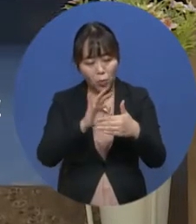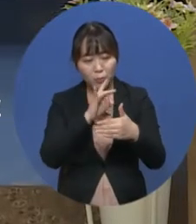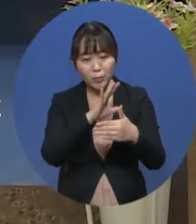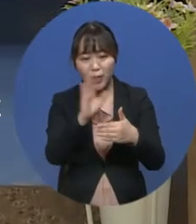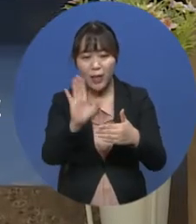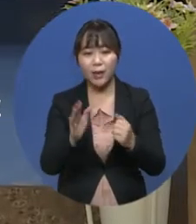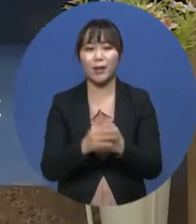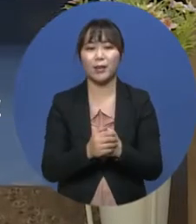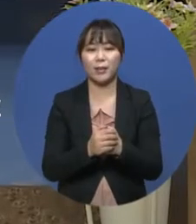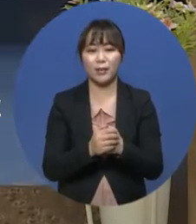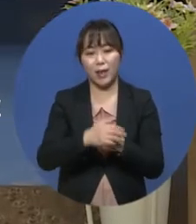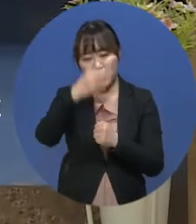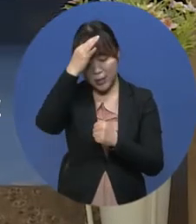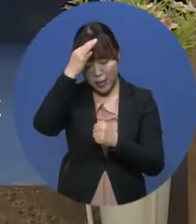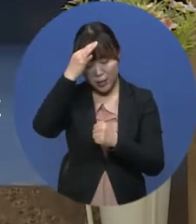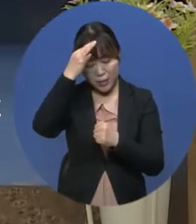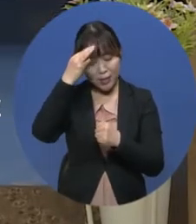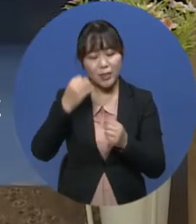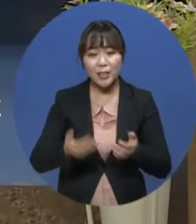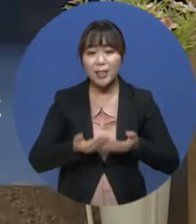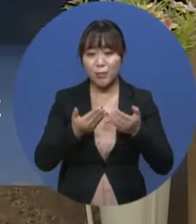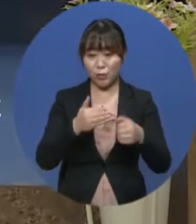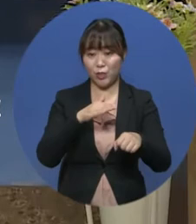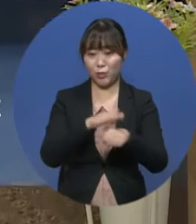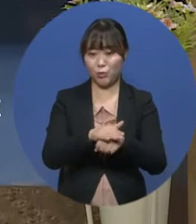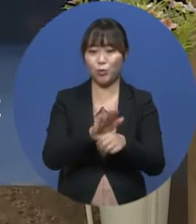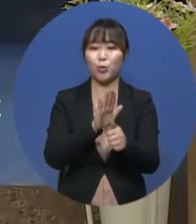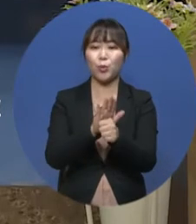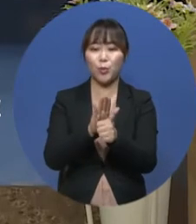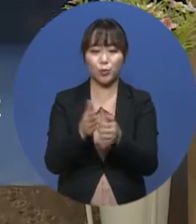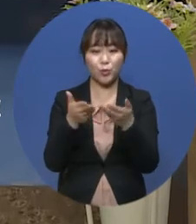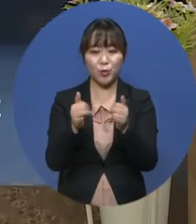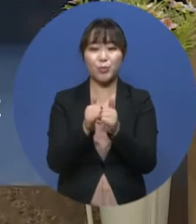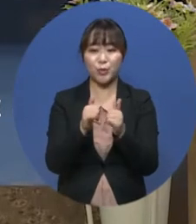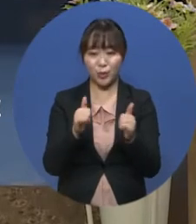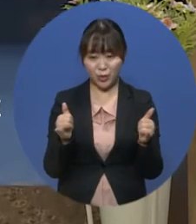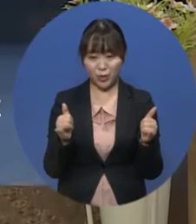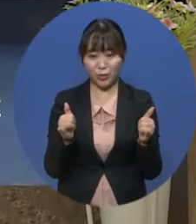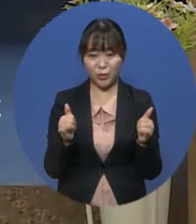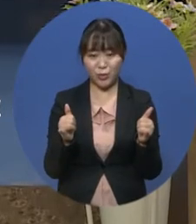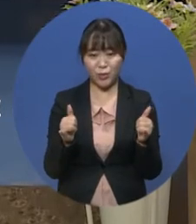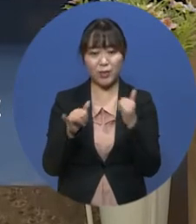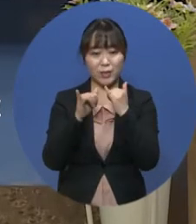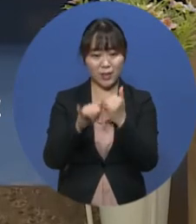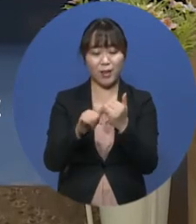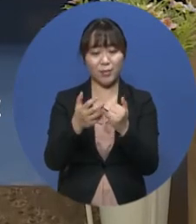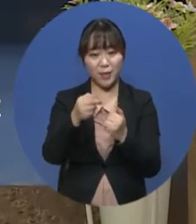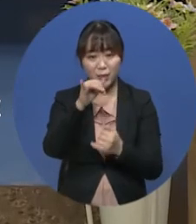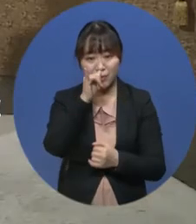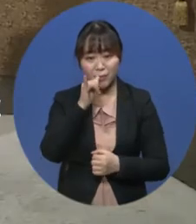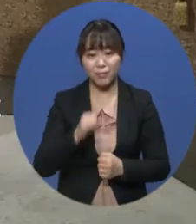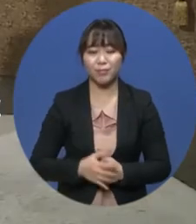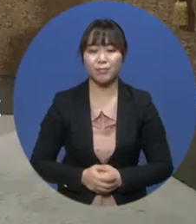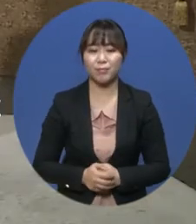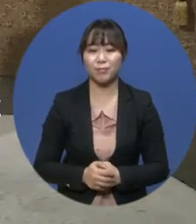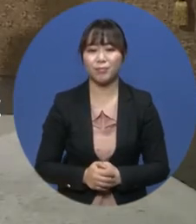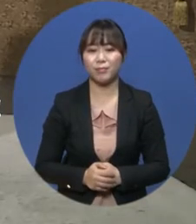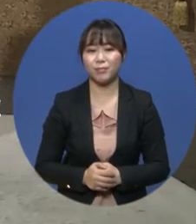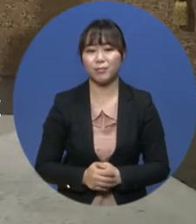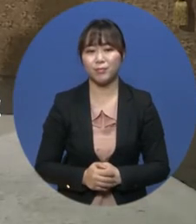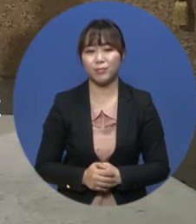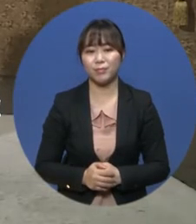그 재능 기부 형식으로 또 도움을 주는 분들도 수상을 하시나요 어